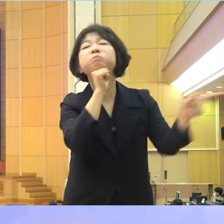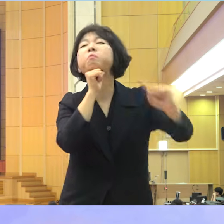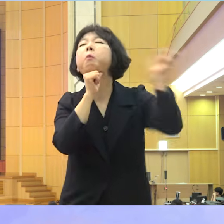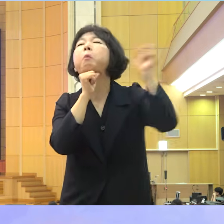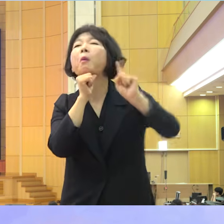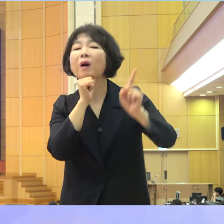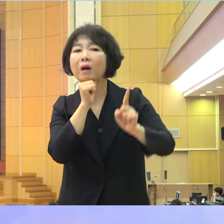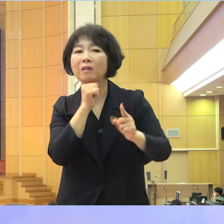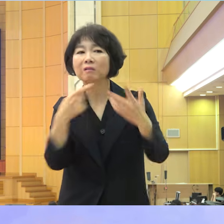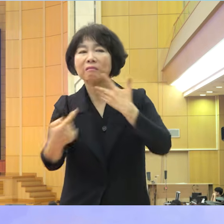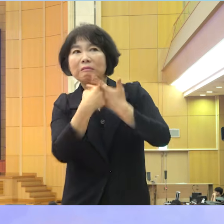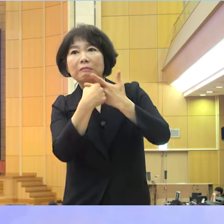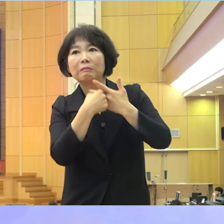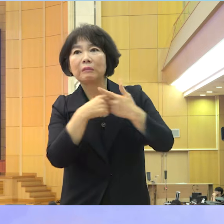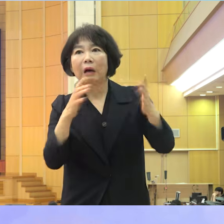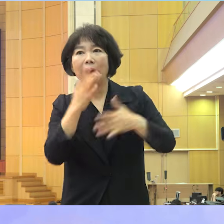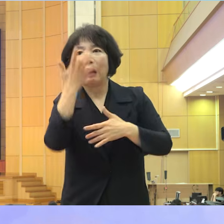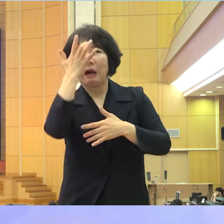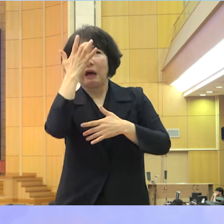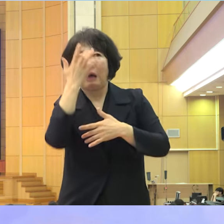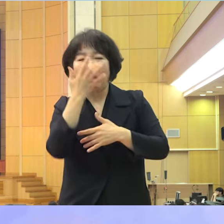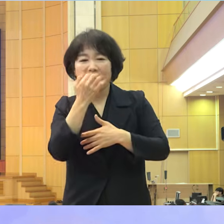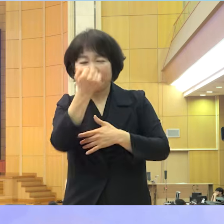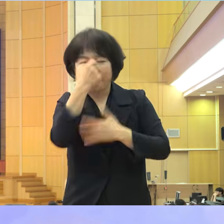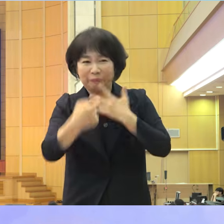얼굴이, 관상이 다르다, 이게 관상.